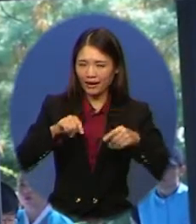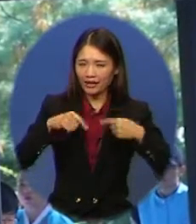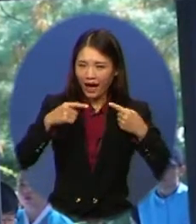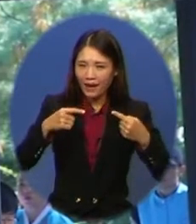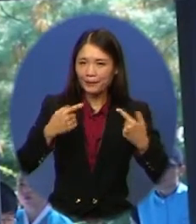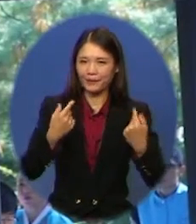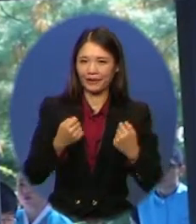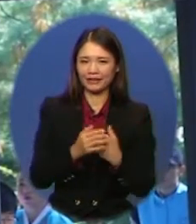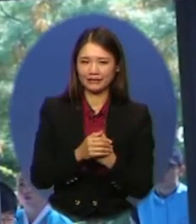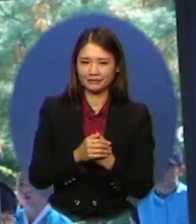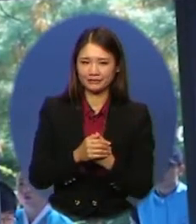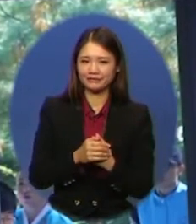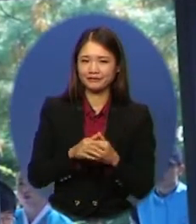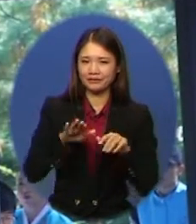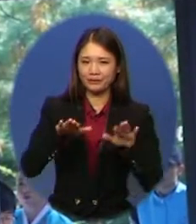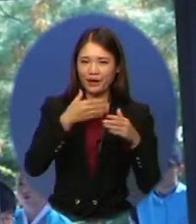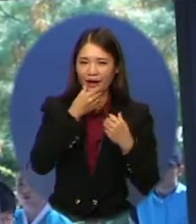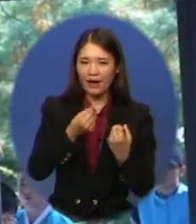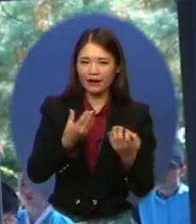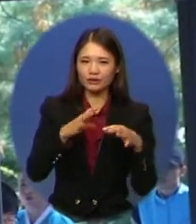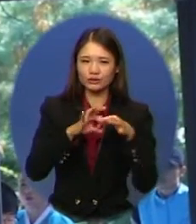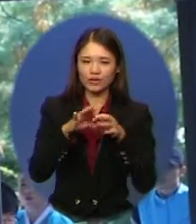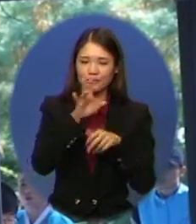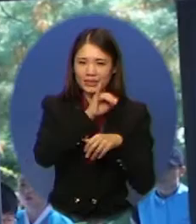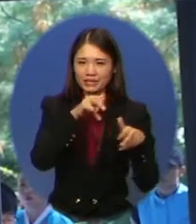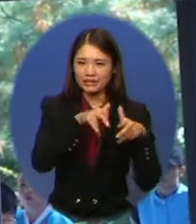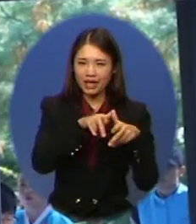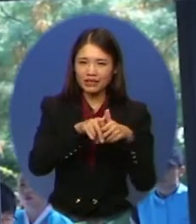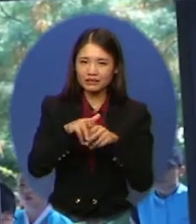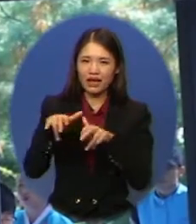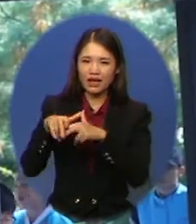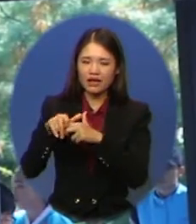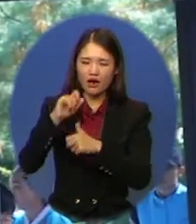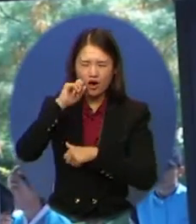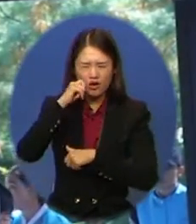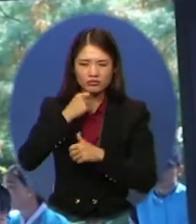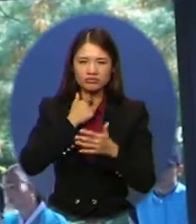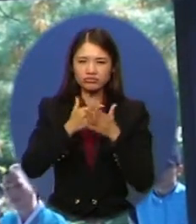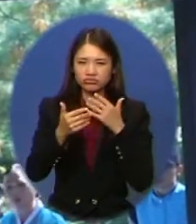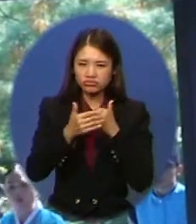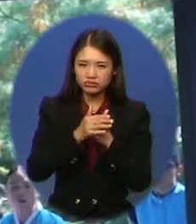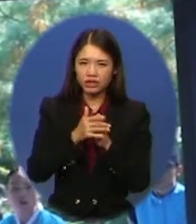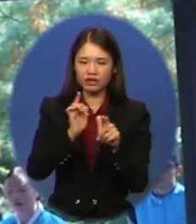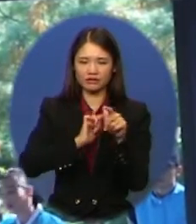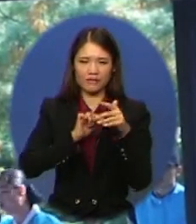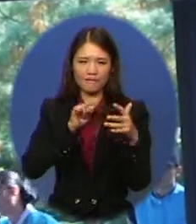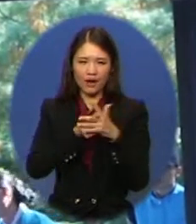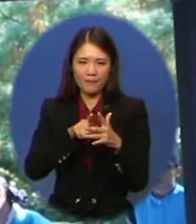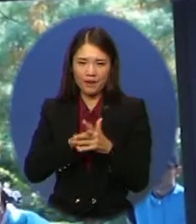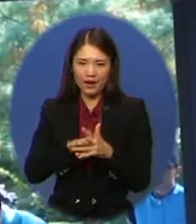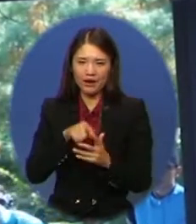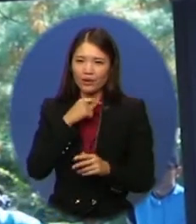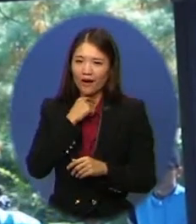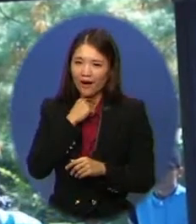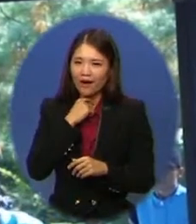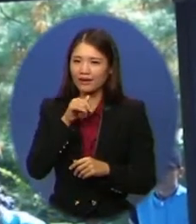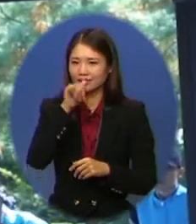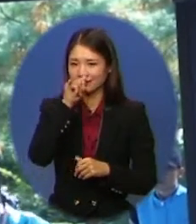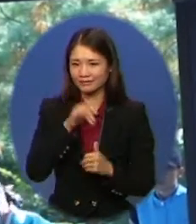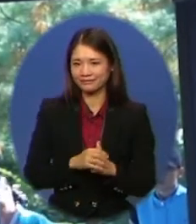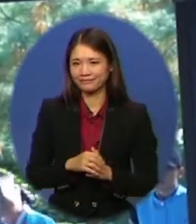주셨습니다. 이런 행사를 통해 비장애인이 장애인의 어려움을 더욱 알아가는 계기가 되었으면 하는 바람이